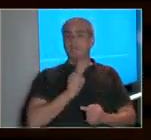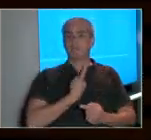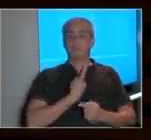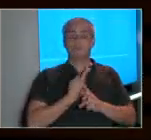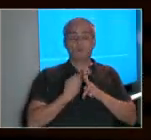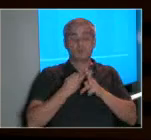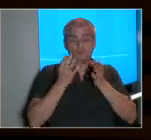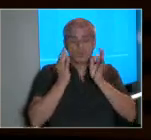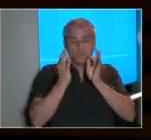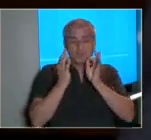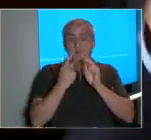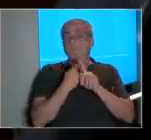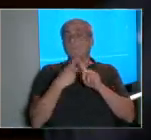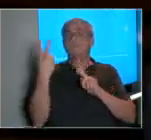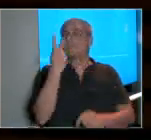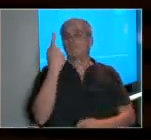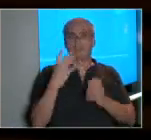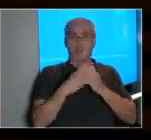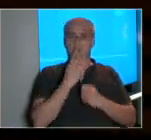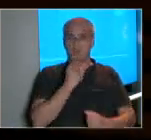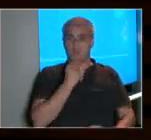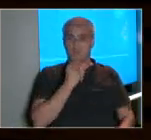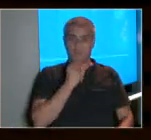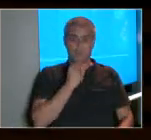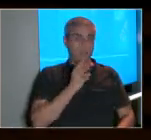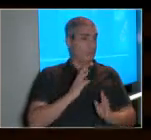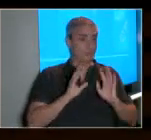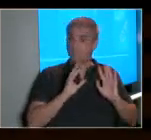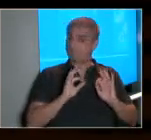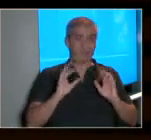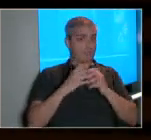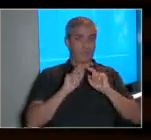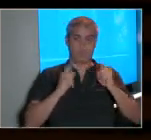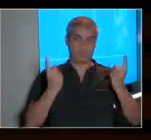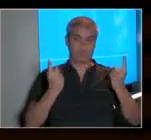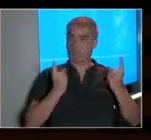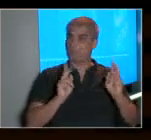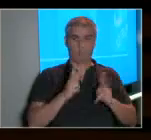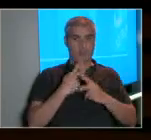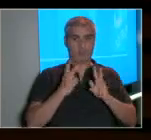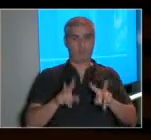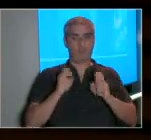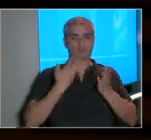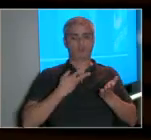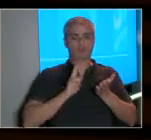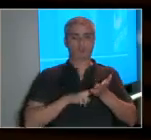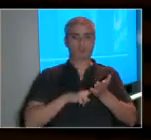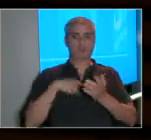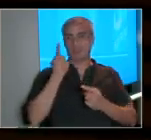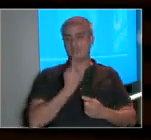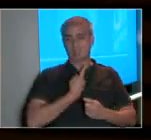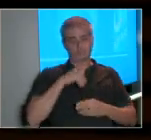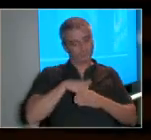הוא ייחודי ובלעדי לעם היהודי? ואף עם אחד אחר לא יכול לממש את זכותו להגדרה